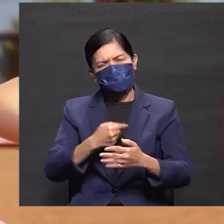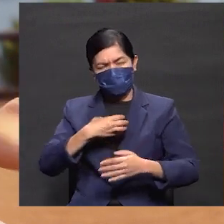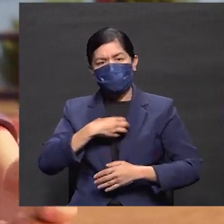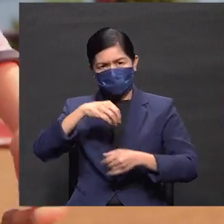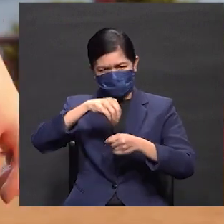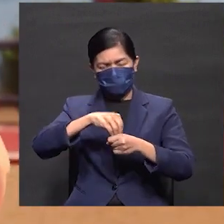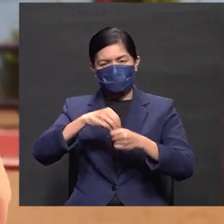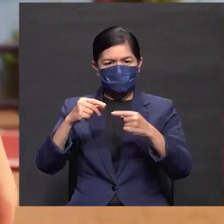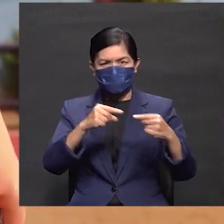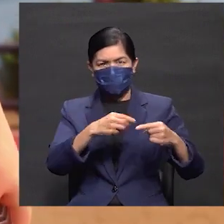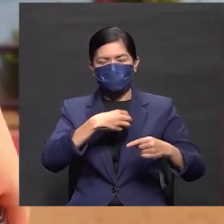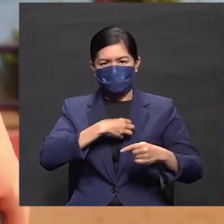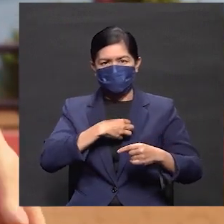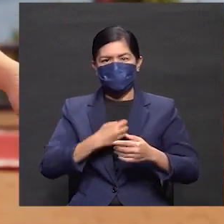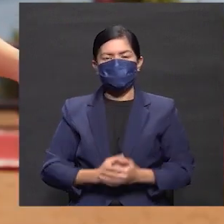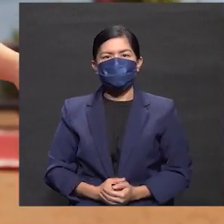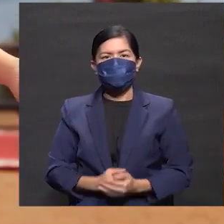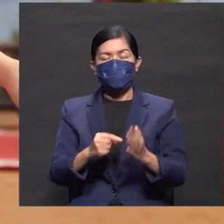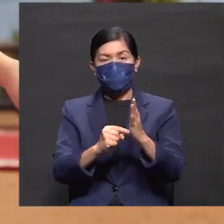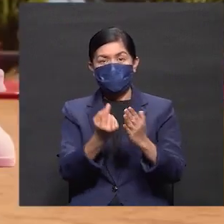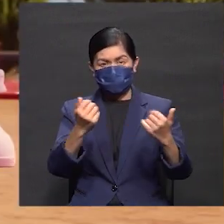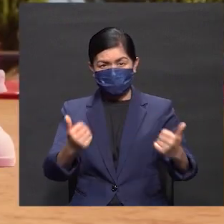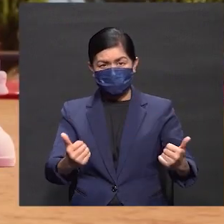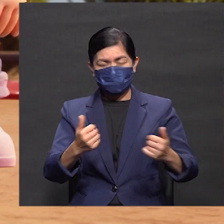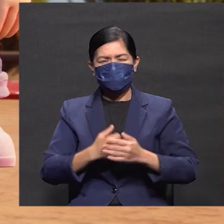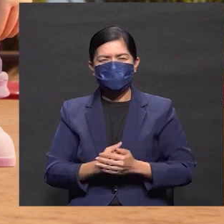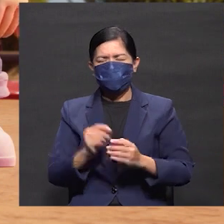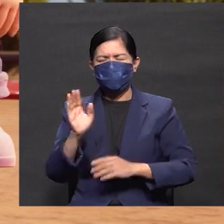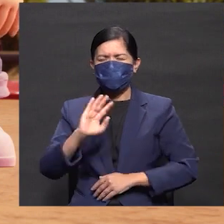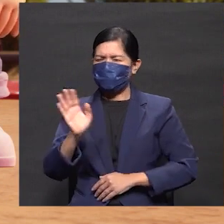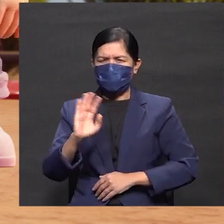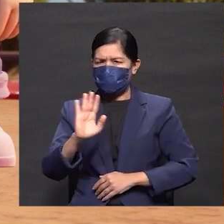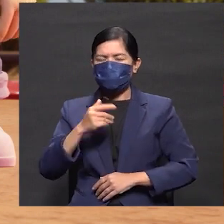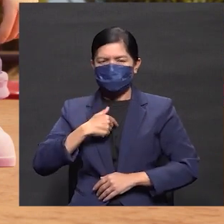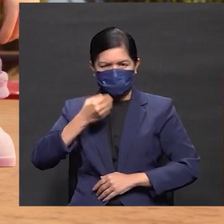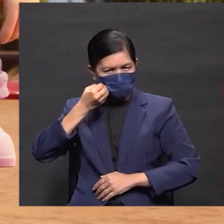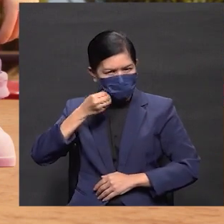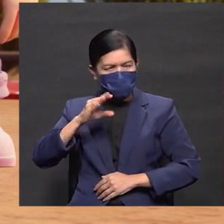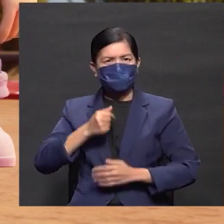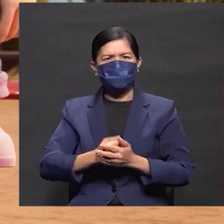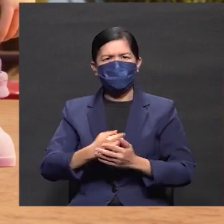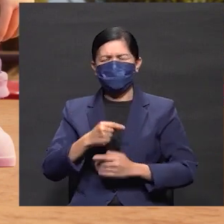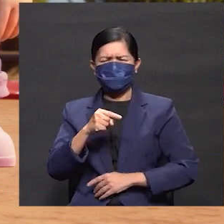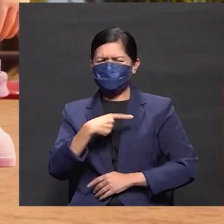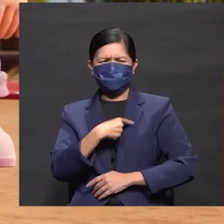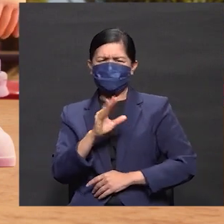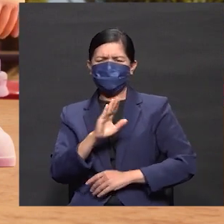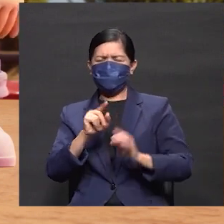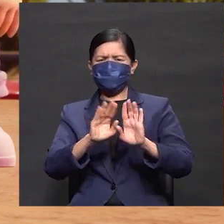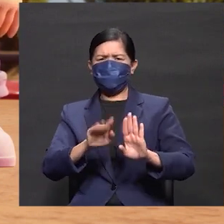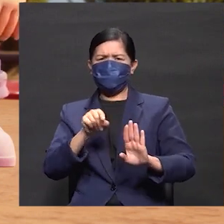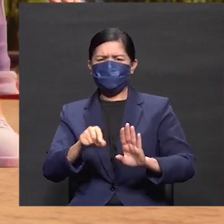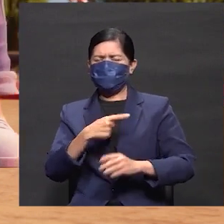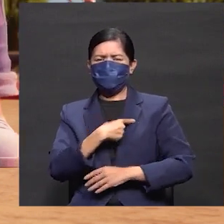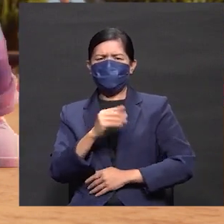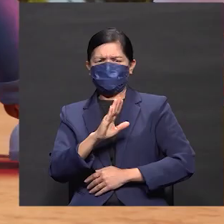อ่ะอยู่ต่อไม่ได้หรอนี่เพิ่งเริ่มเองนะ ไม่ได้กลับกันเถอะฉันไม่ชอบบรรยากาศแบบนี้เลย